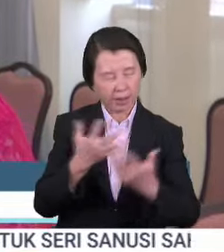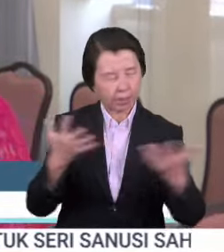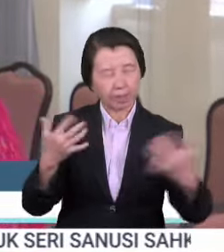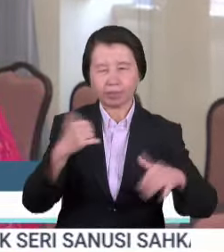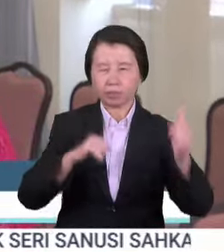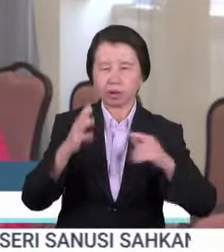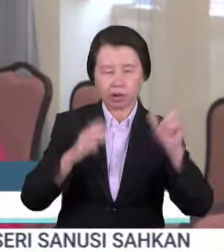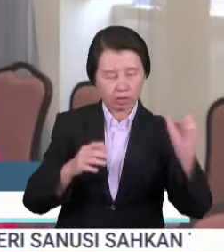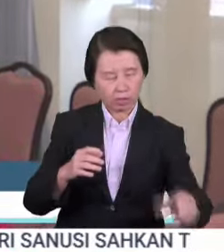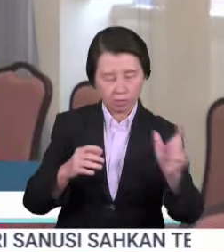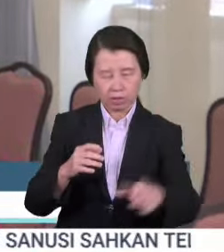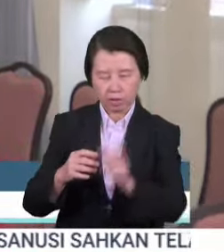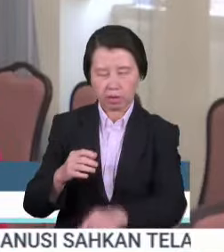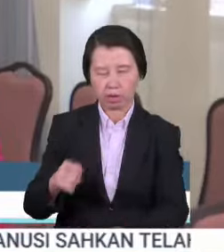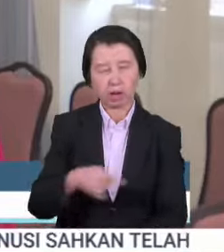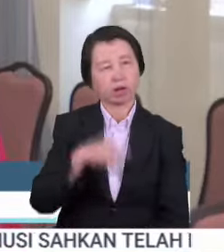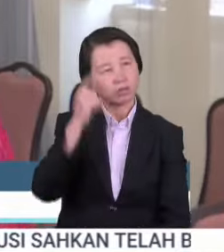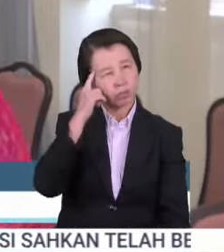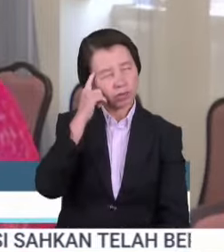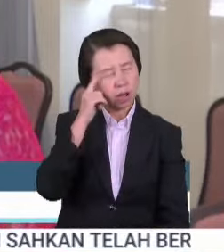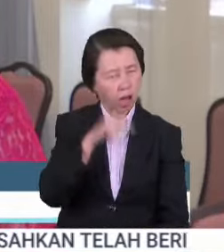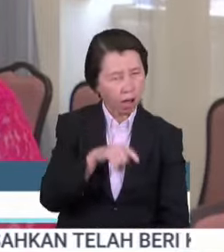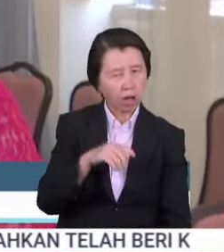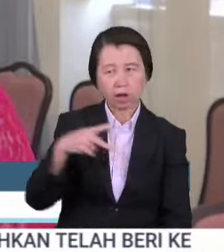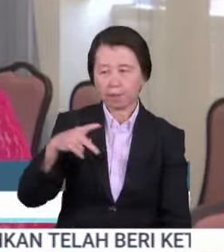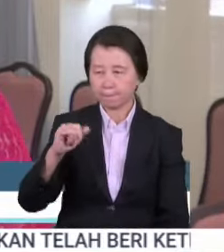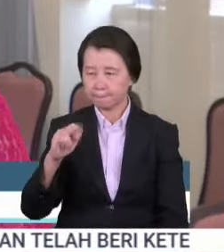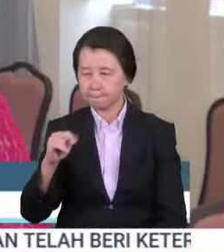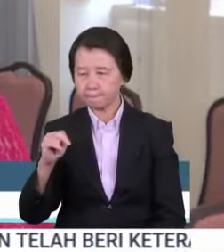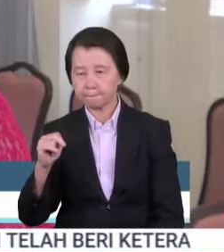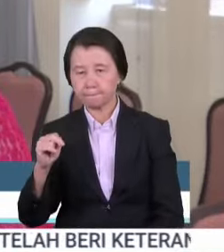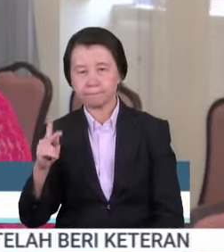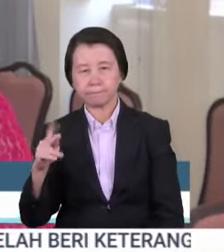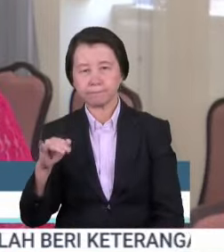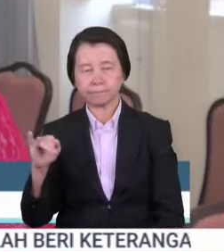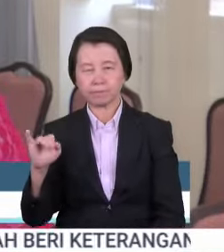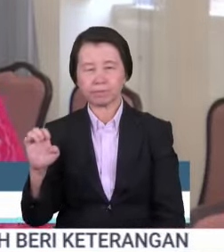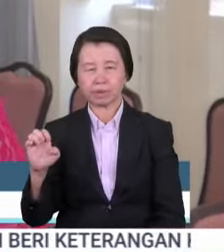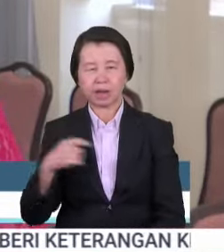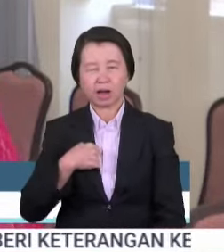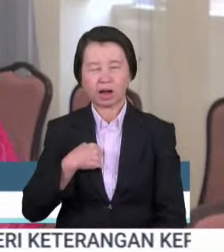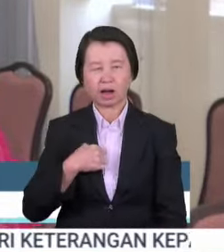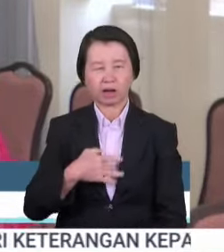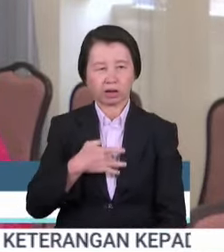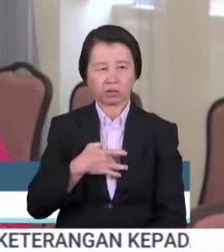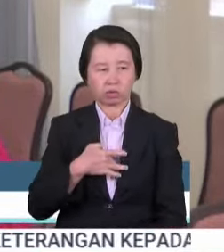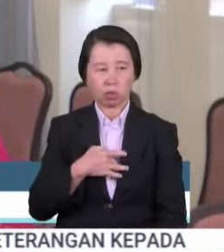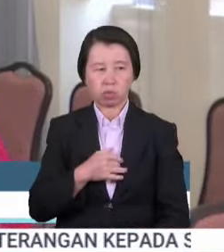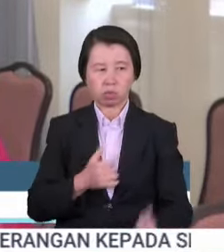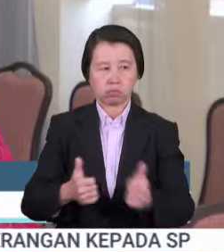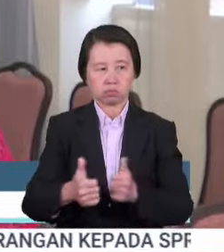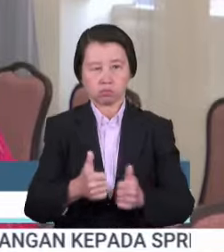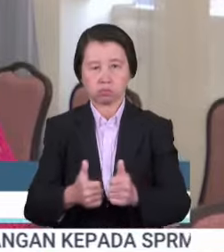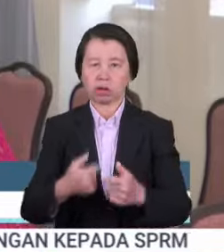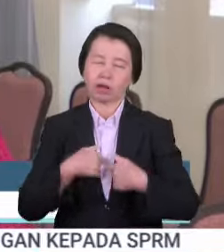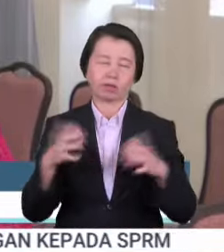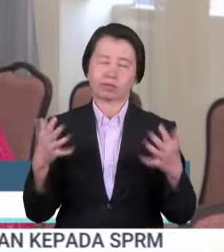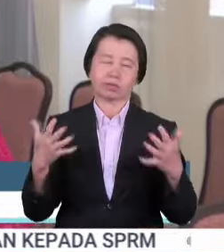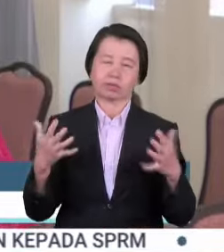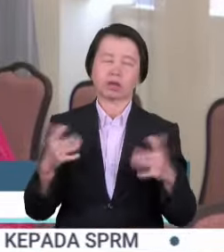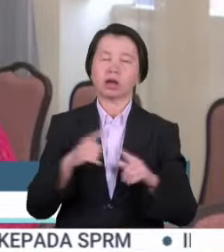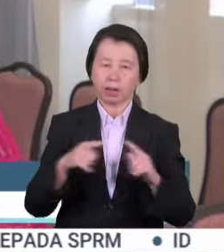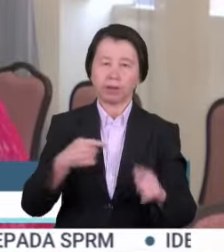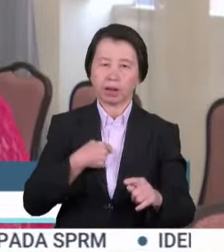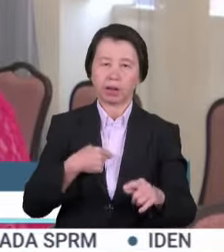Jacqueline. Jadi saya rasa macam kecilnya kan. Tapi itulah saya tak ada rasa macam bersaing ataupun takut orang kata apa, tak ada. Sebab